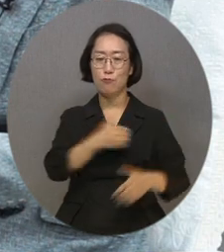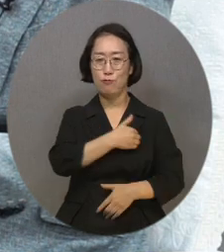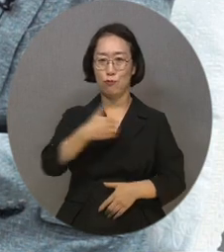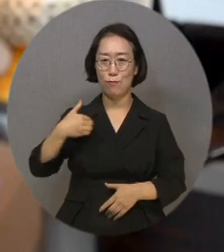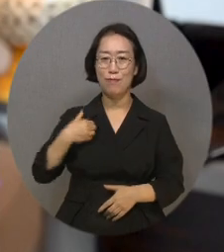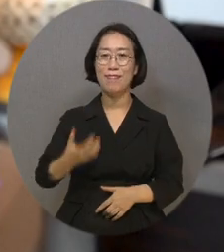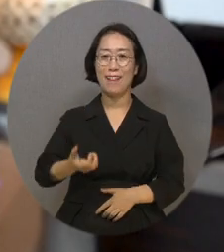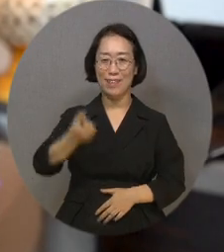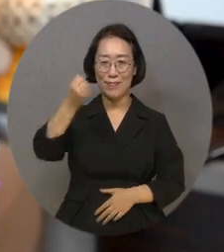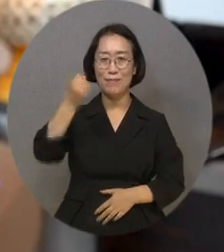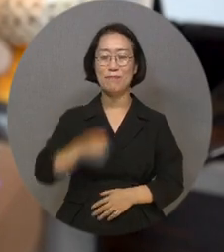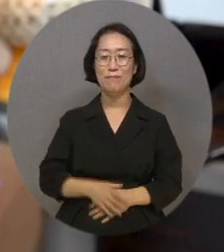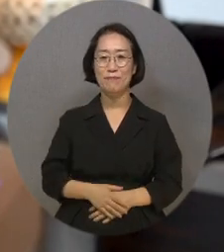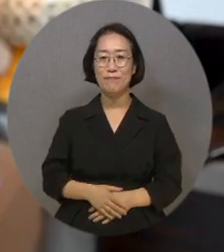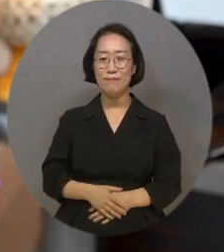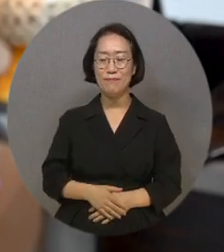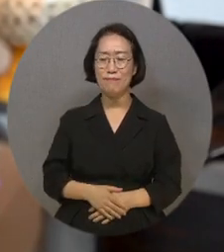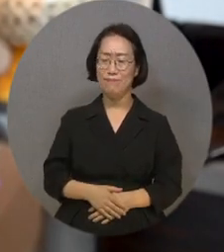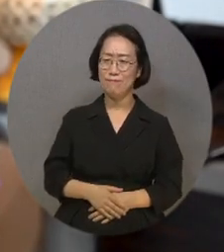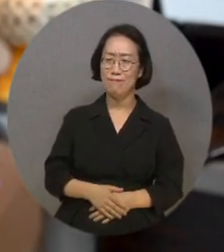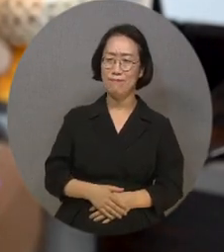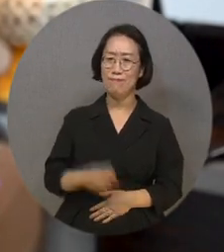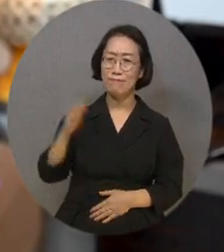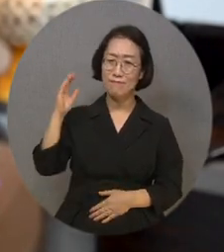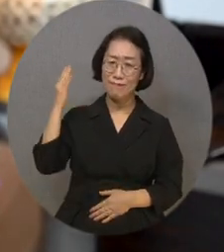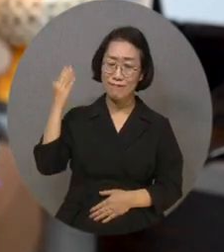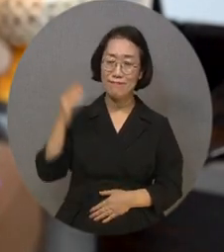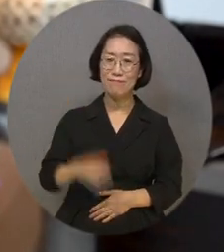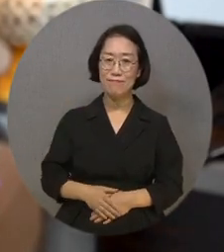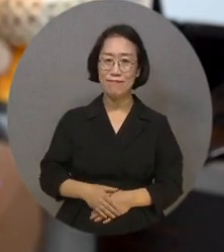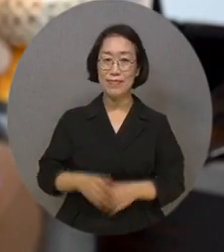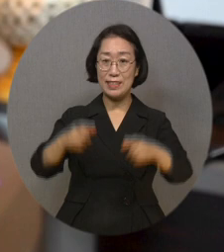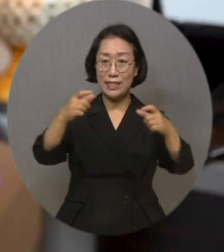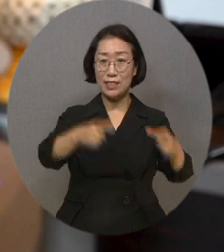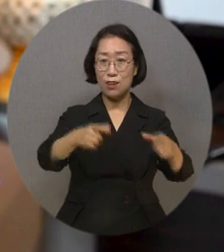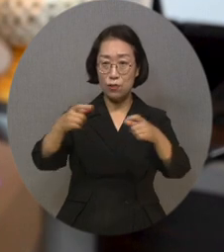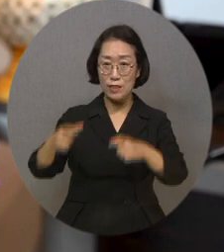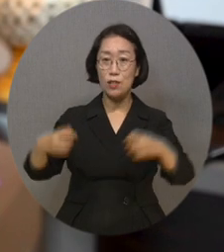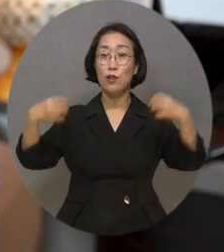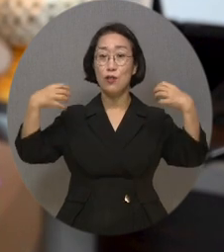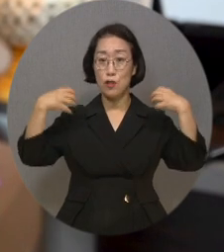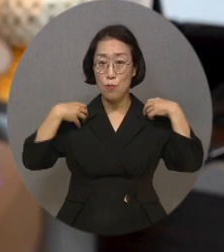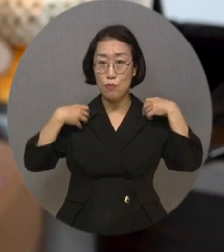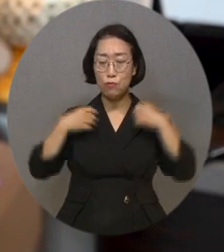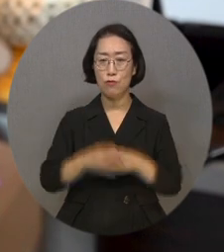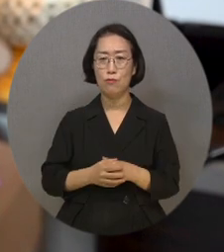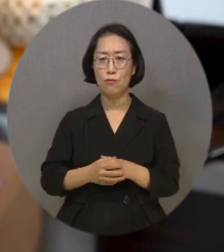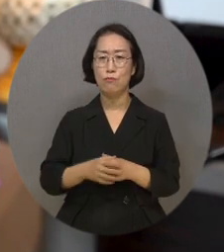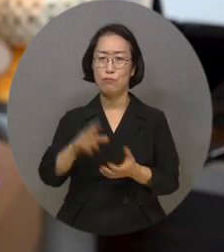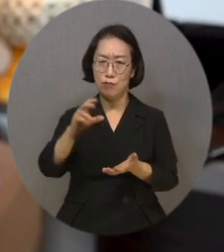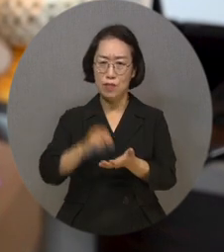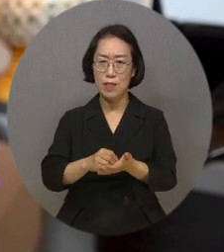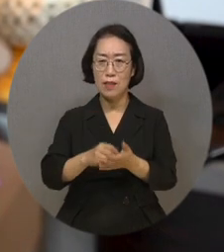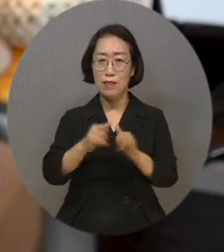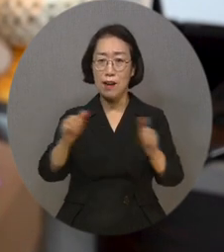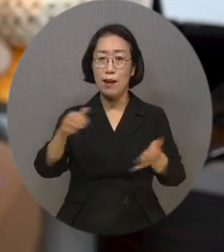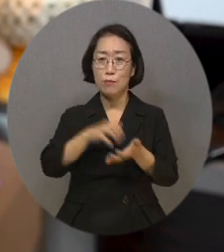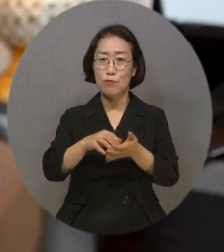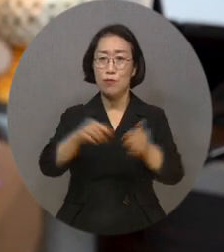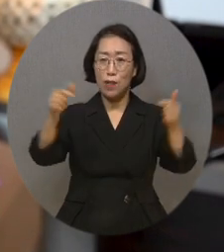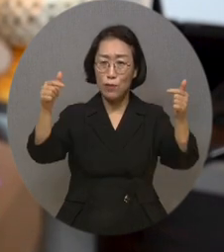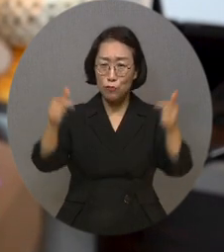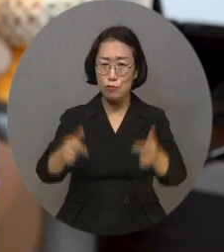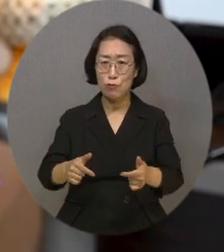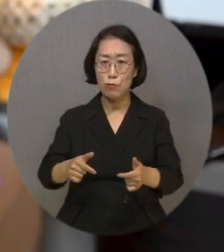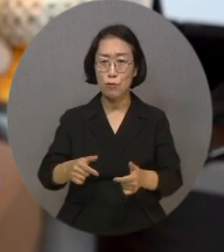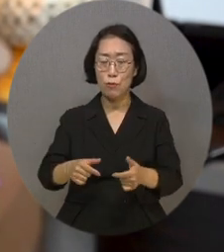드리고 싶습니다. 근데 사실 요즘 그 지방 정부의 가장 큰 문제점이 그 인구 감소하고 또 초고령사의